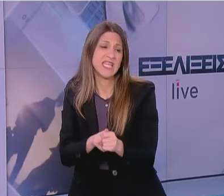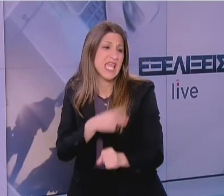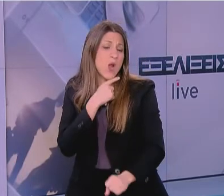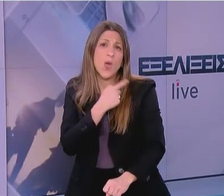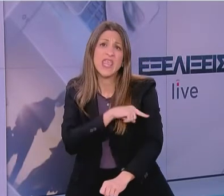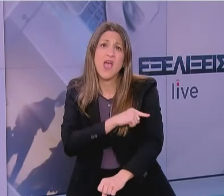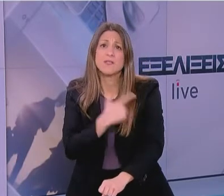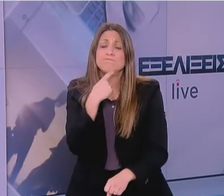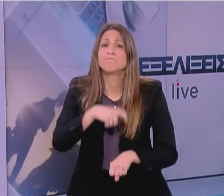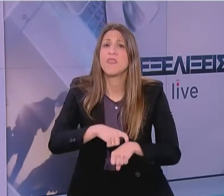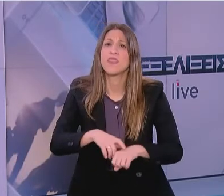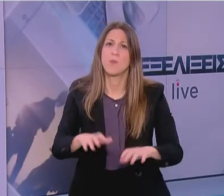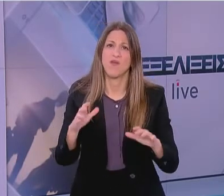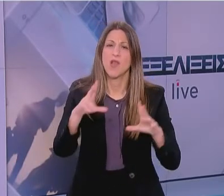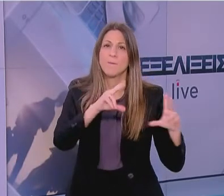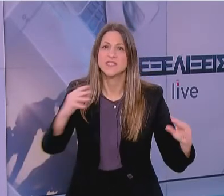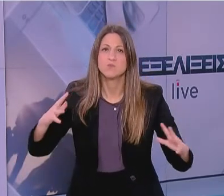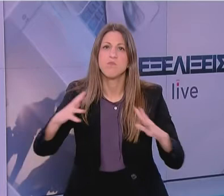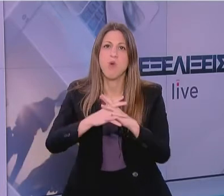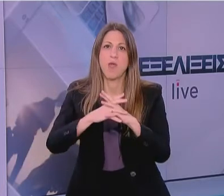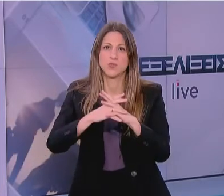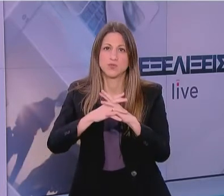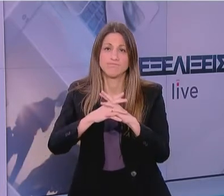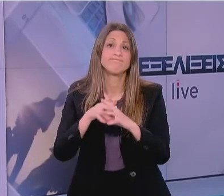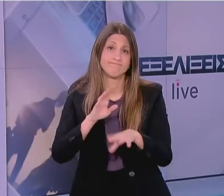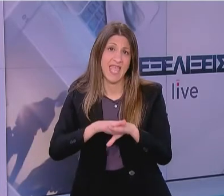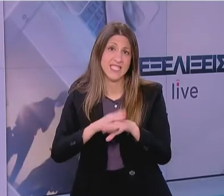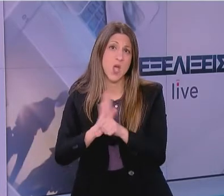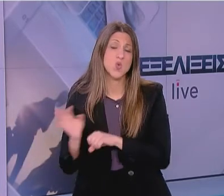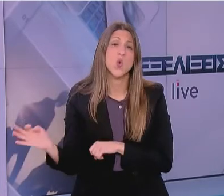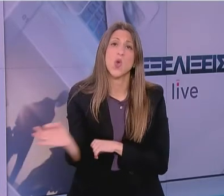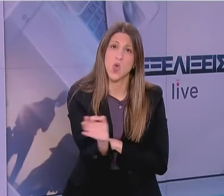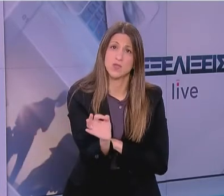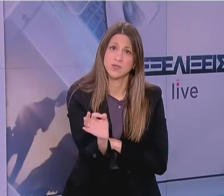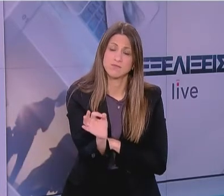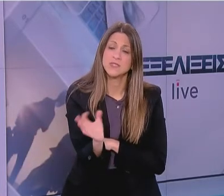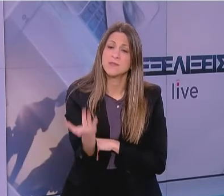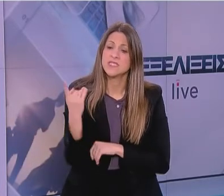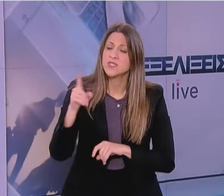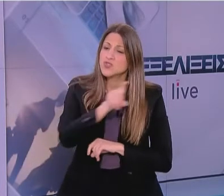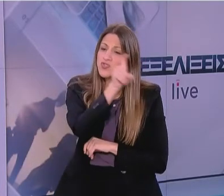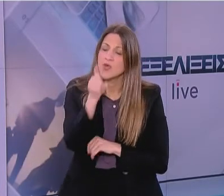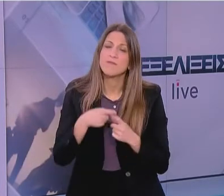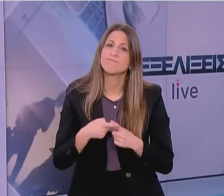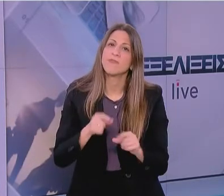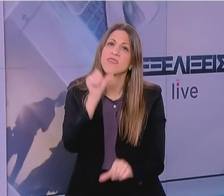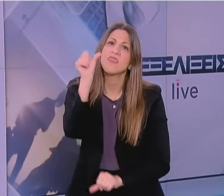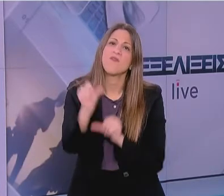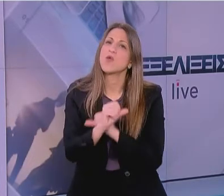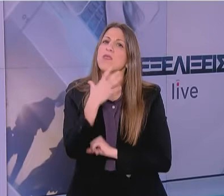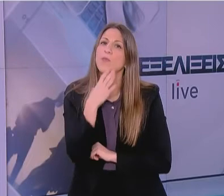σε πολλές χώρες τα γέμισε με ασθενείς σαν να ήταν πόλεμος. Ο ιός έχει δημιουργήσει ένα διαφορετικό τύπου φόβο επειδή δύσκολα